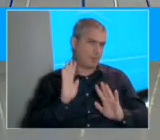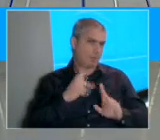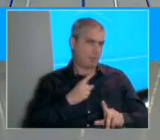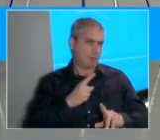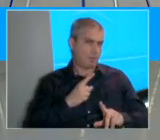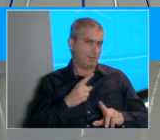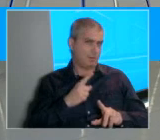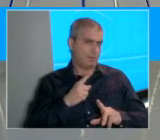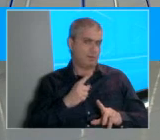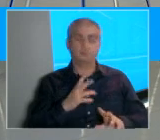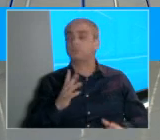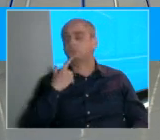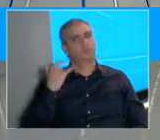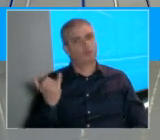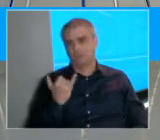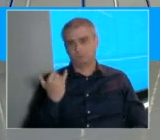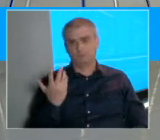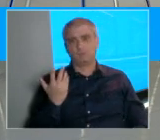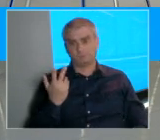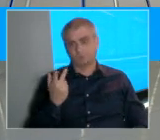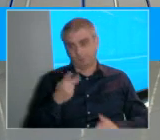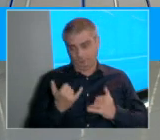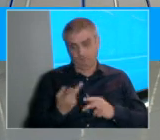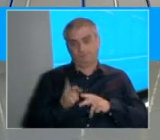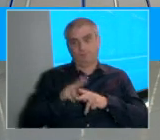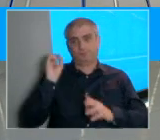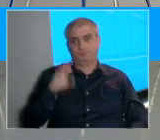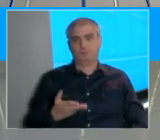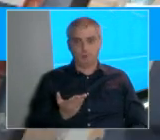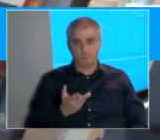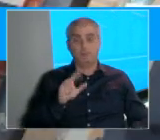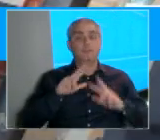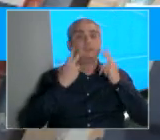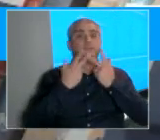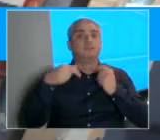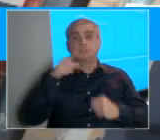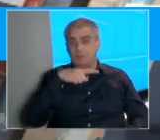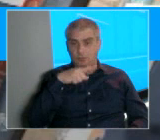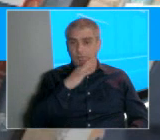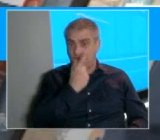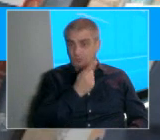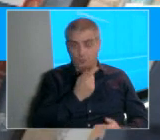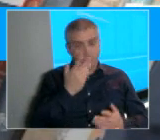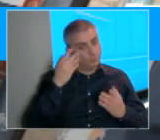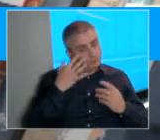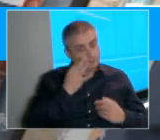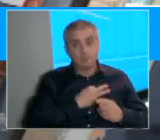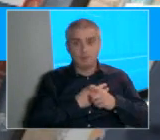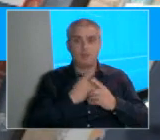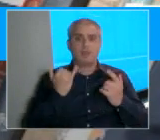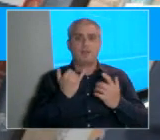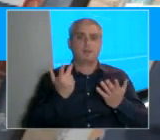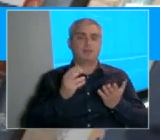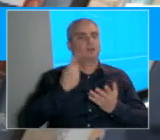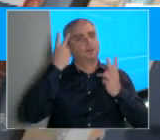זה כל הזמן, אבל כמובן שזה מאוד החמיר, וגם לצערי הציבור גם כאשר הוא שם את ליבו על הנושא הזה, אז תמיד זה